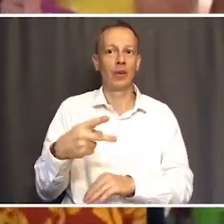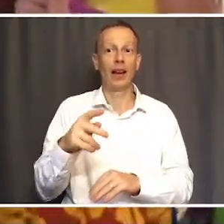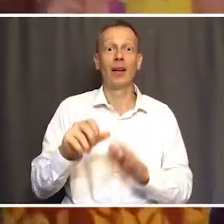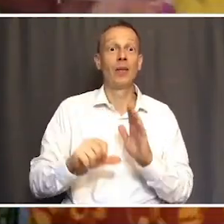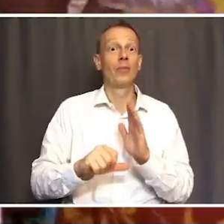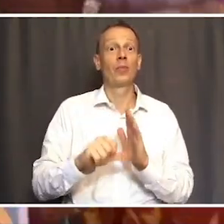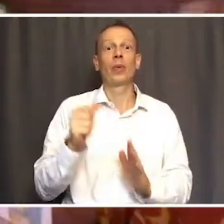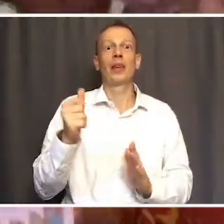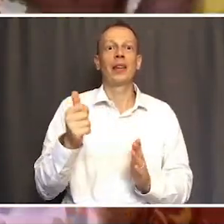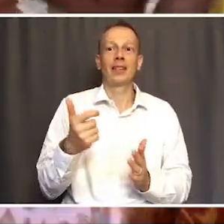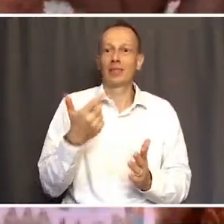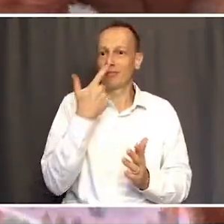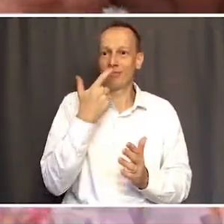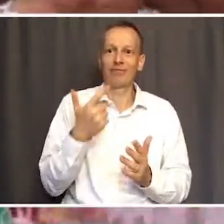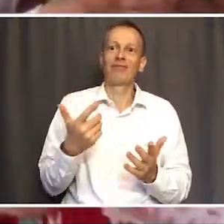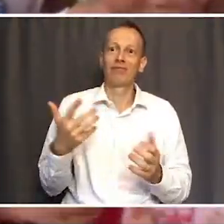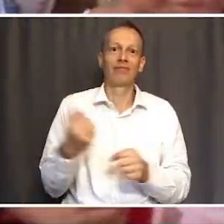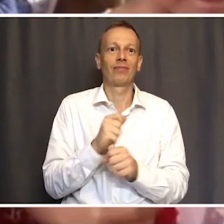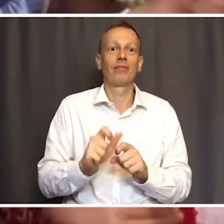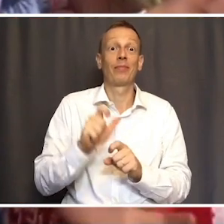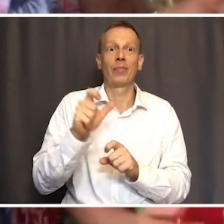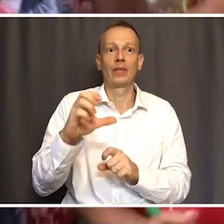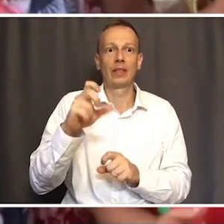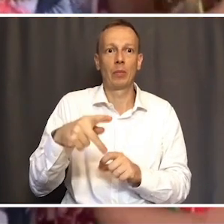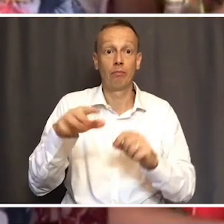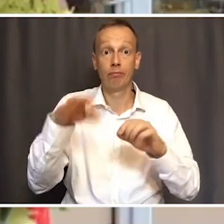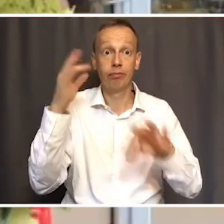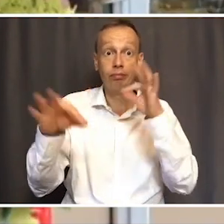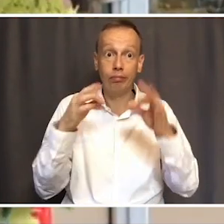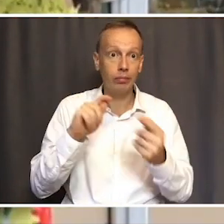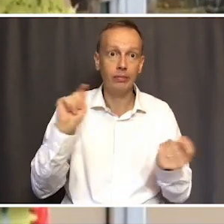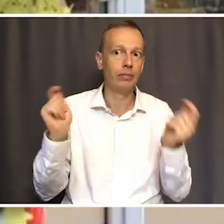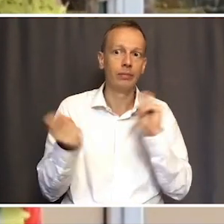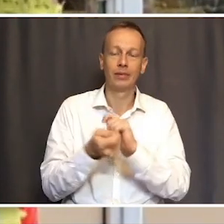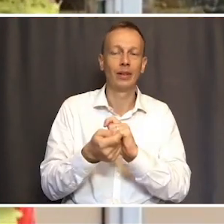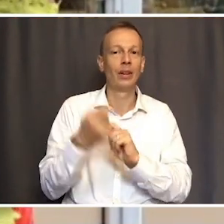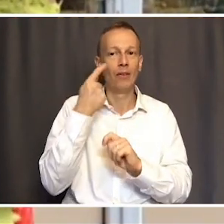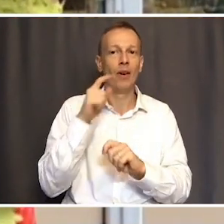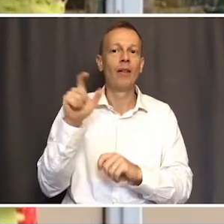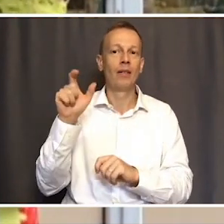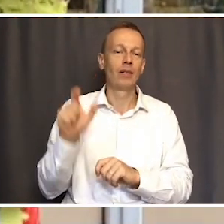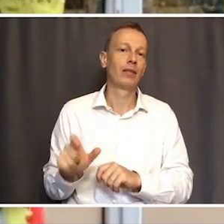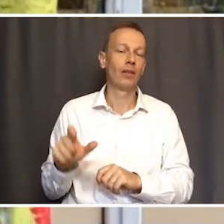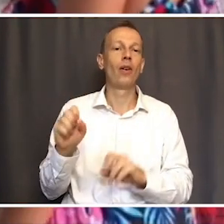l'élémentaire. Aujourd'hui, c'est le grand pas vers le CP, le cours préparatoire, une découverte pour ces élèves,